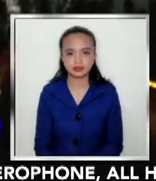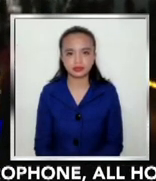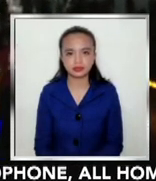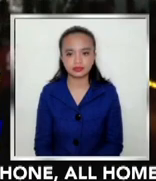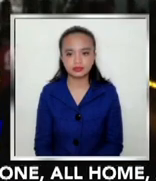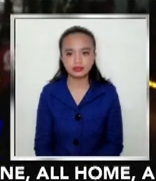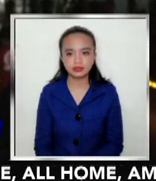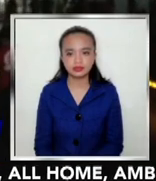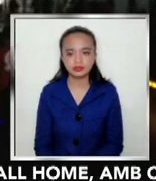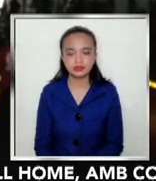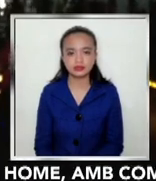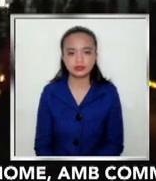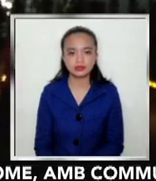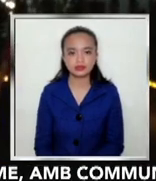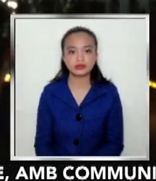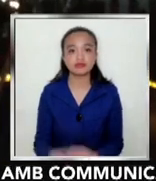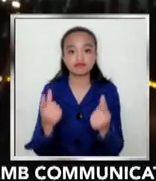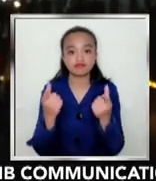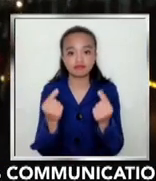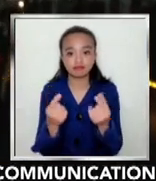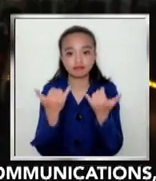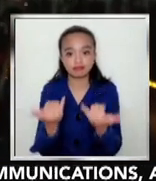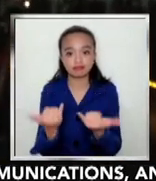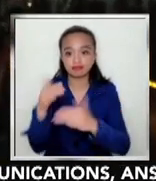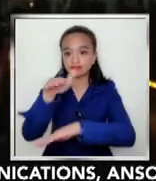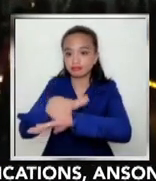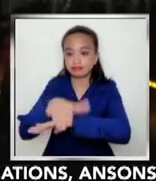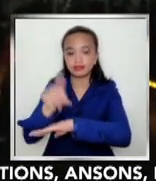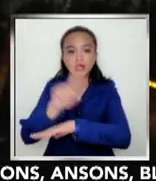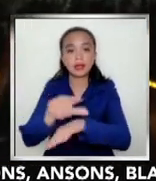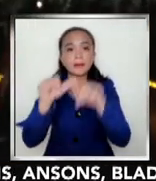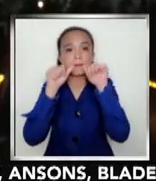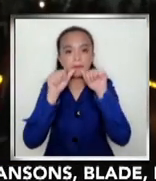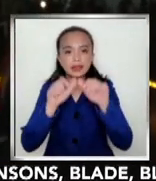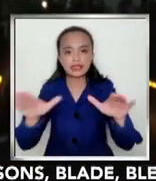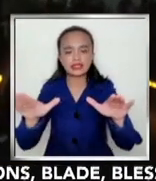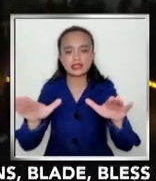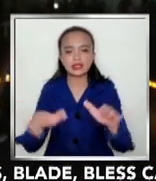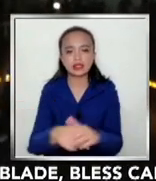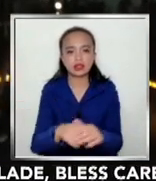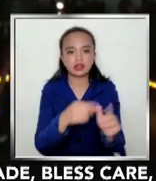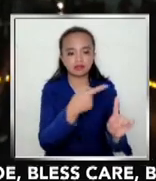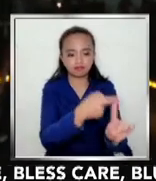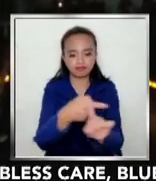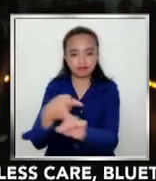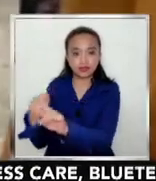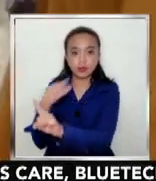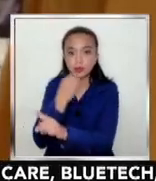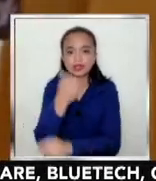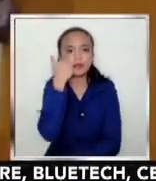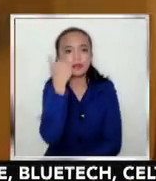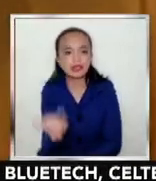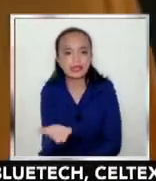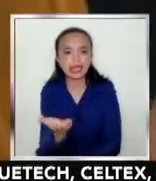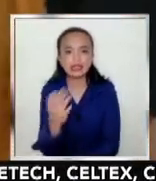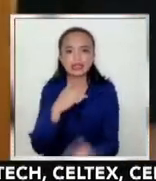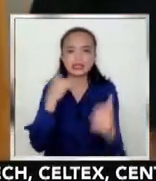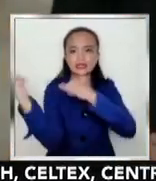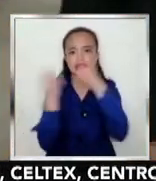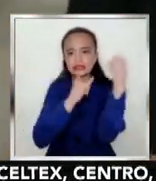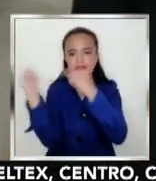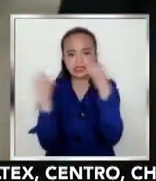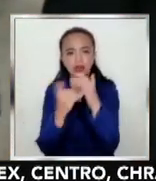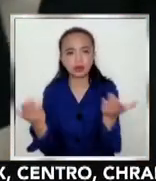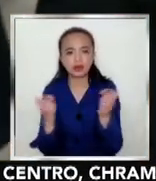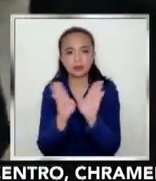Vicky, isinagawa nga ngayong hapon ang blessing ng puntod ng mga nasawi ng Super Typhoon Yolanda sa barangay Basper dito